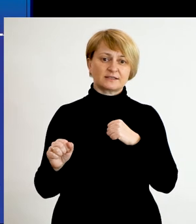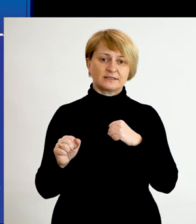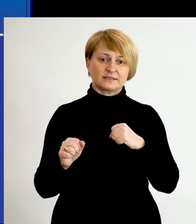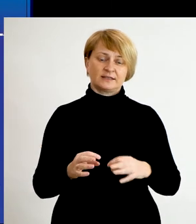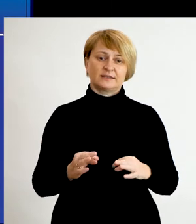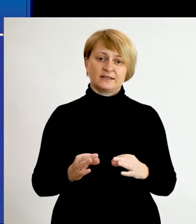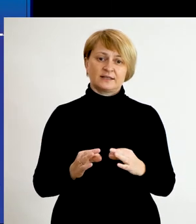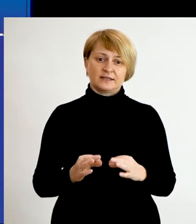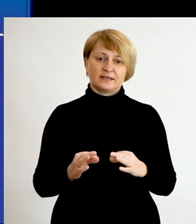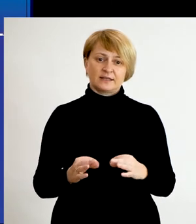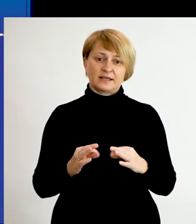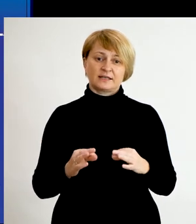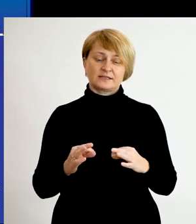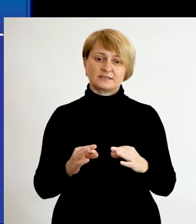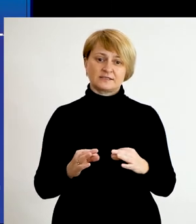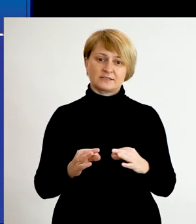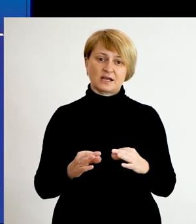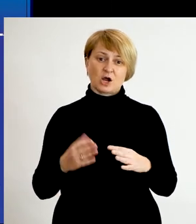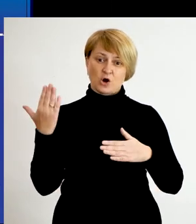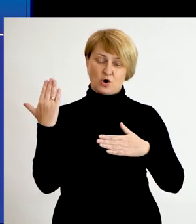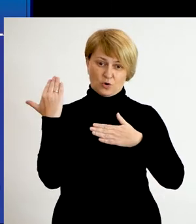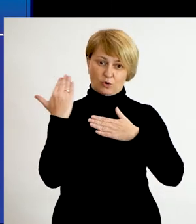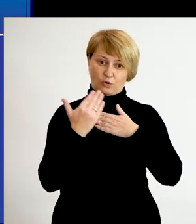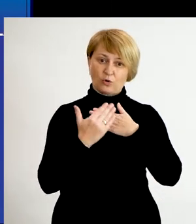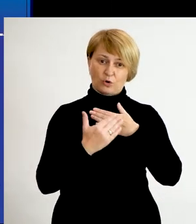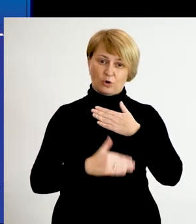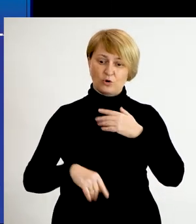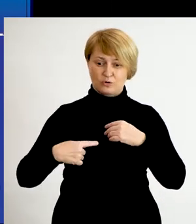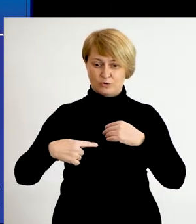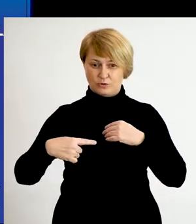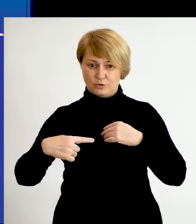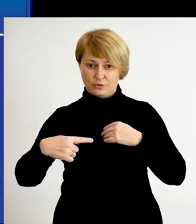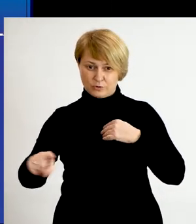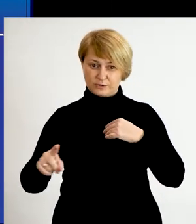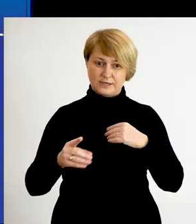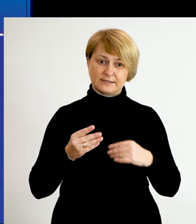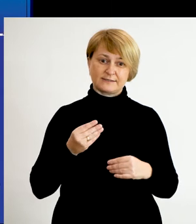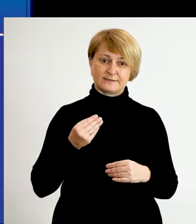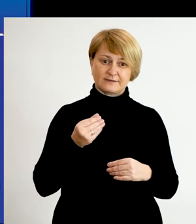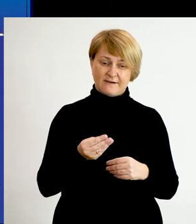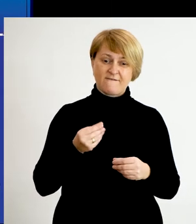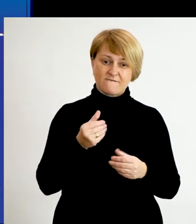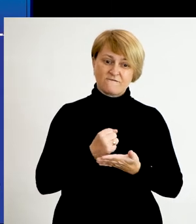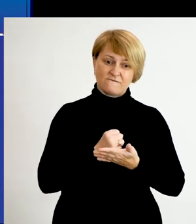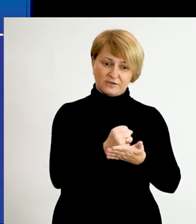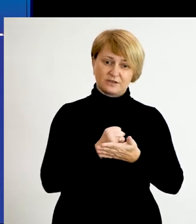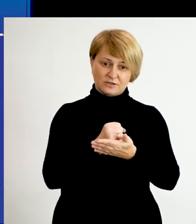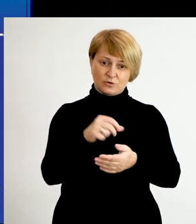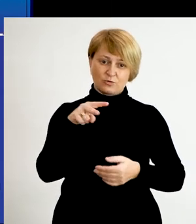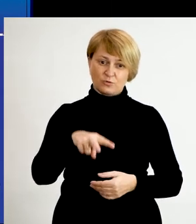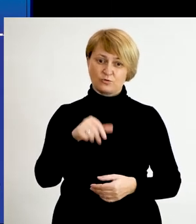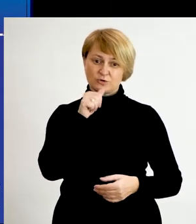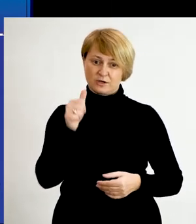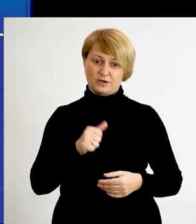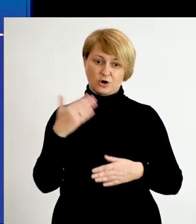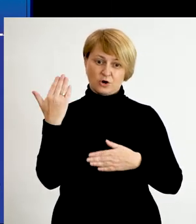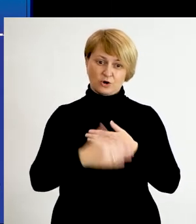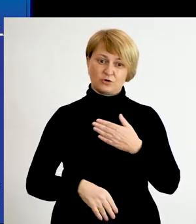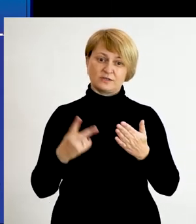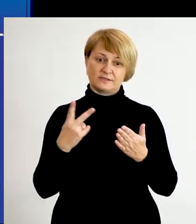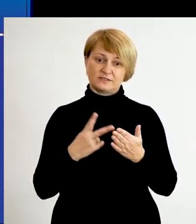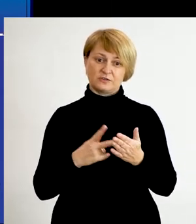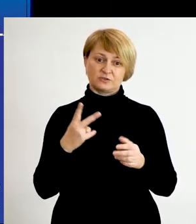jesteśmy w uzbiegu końca obecnej perspektywy finansowania unijnej. Ona ma się skończyć